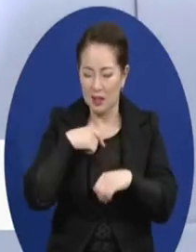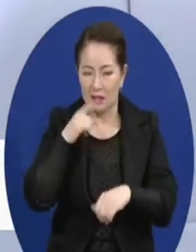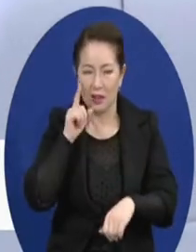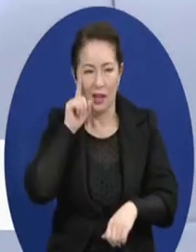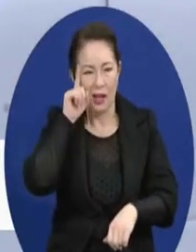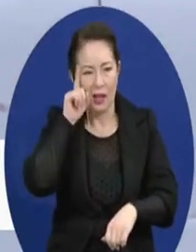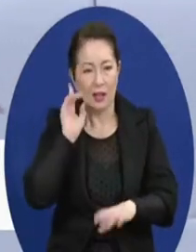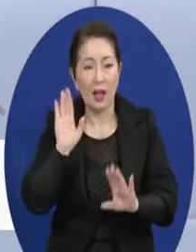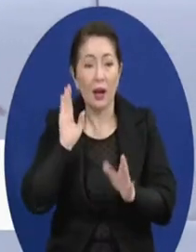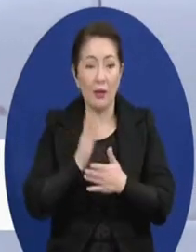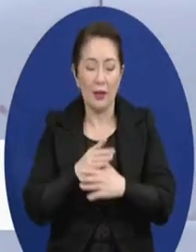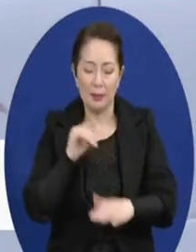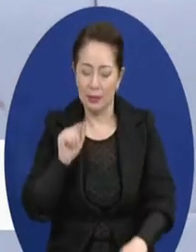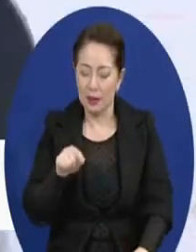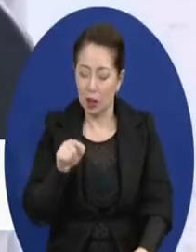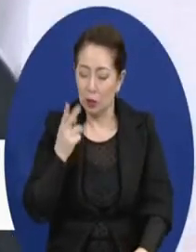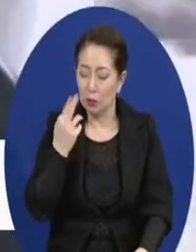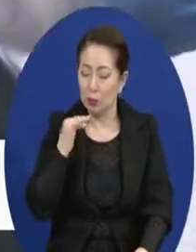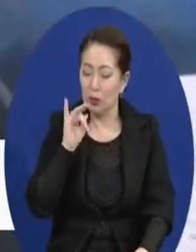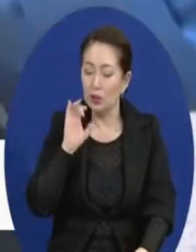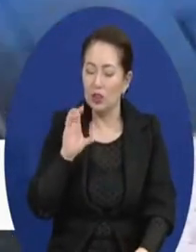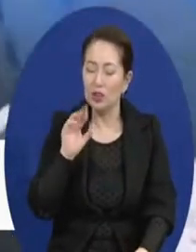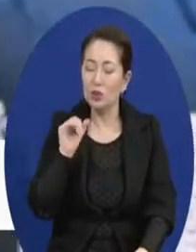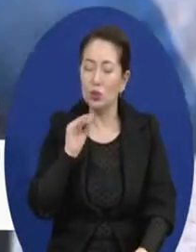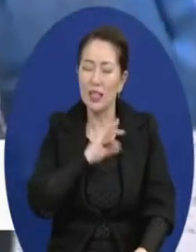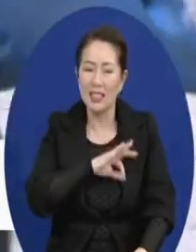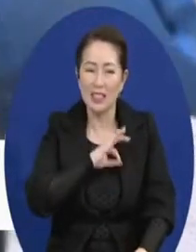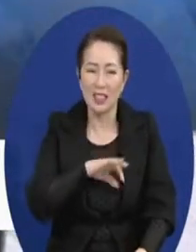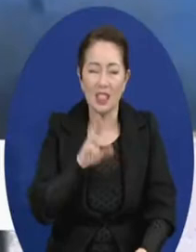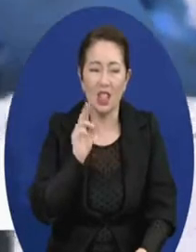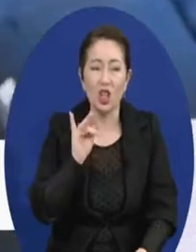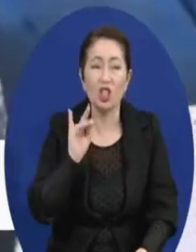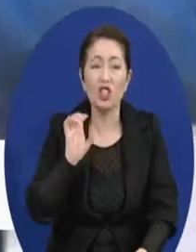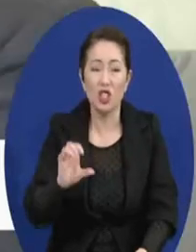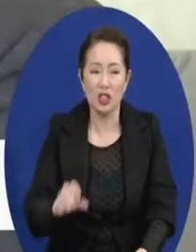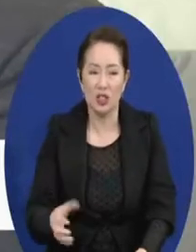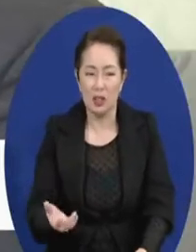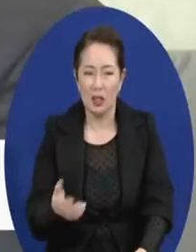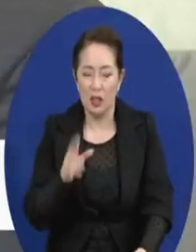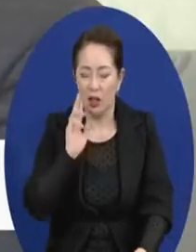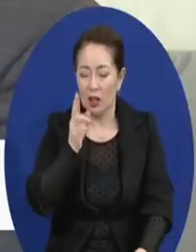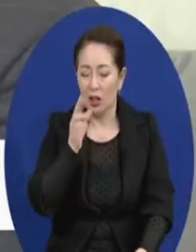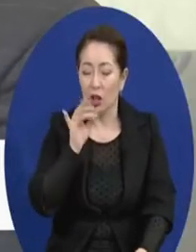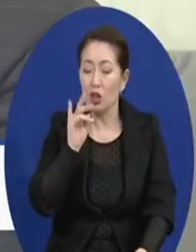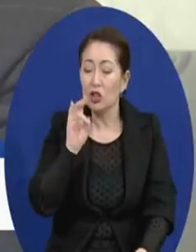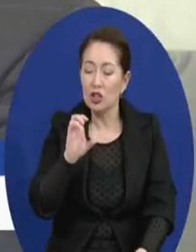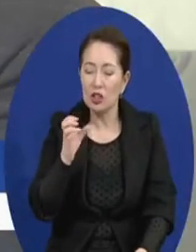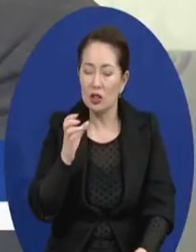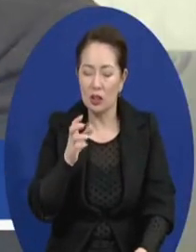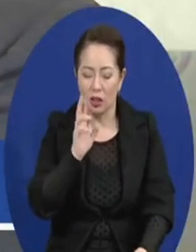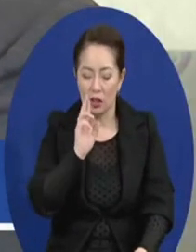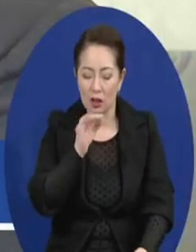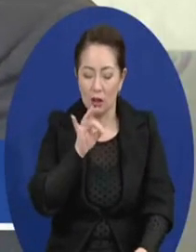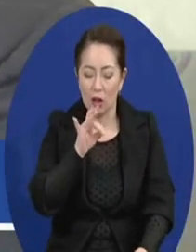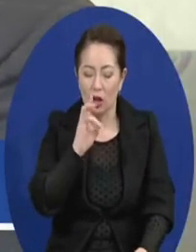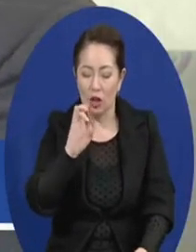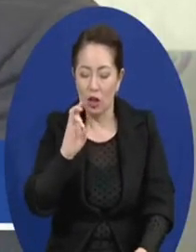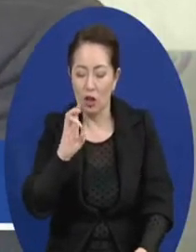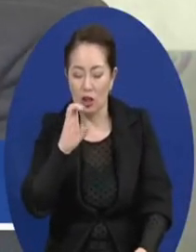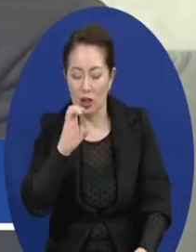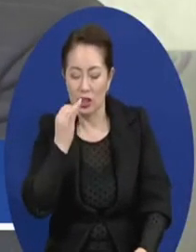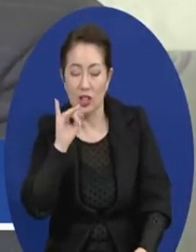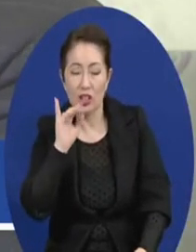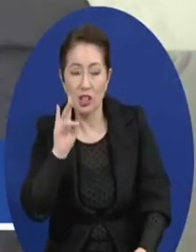иргэдийн хардлага байсаар байна. Тэгвэл энэ бодисыг юунд ашигладаг вэ? Керосин бол одоо газрын цэсны нэгдлийн нэг л